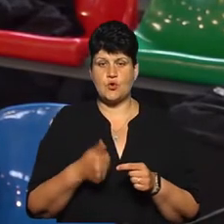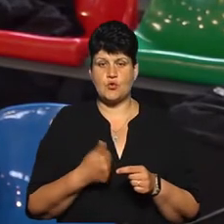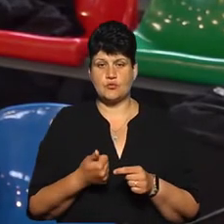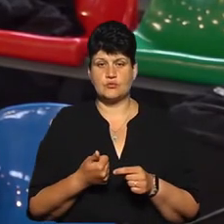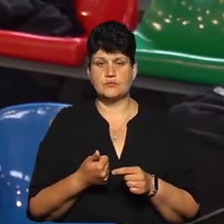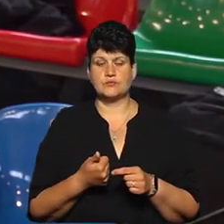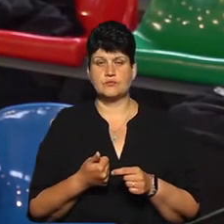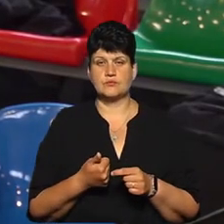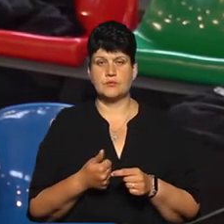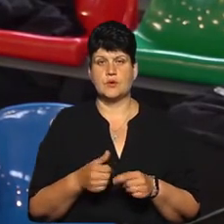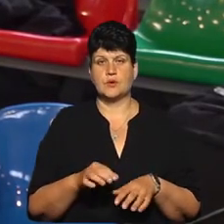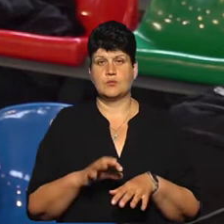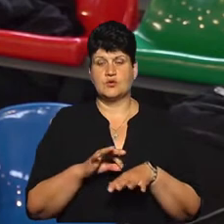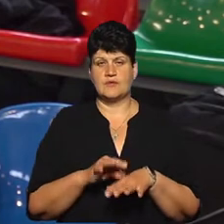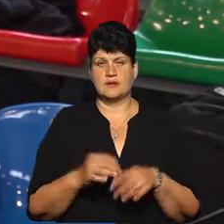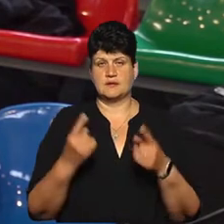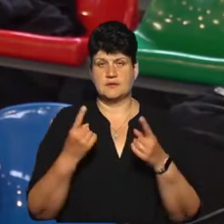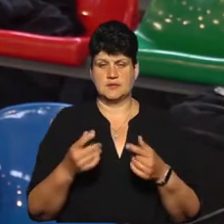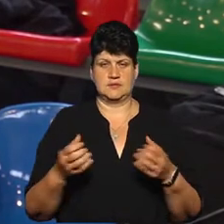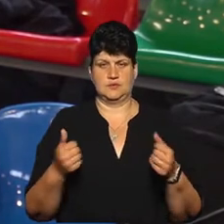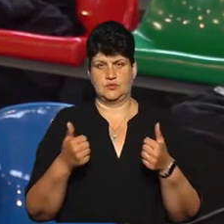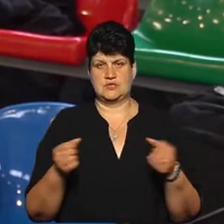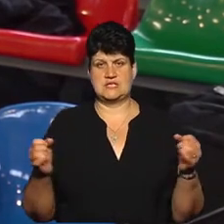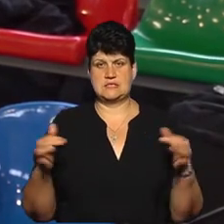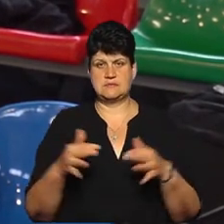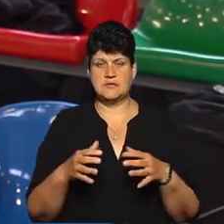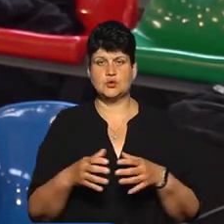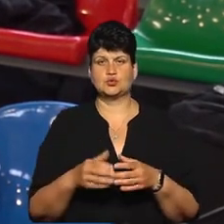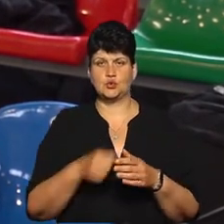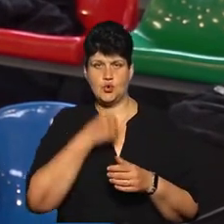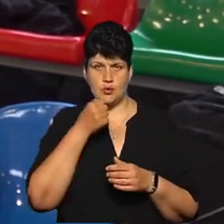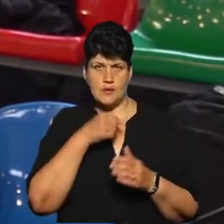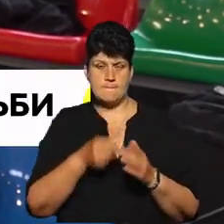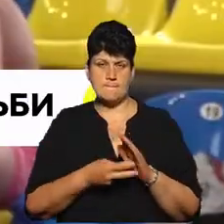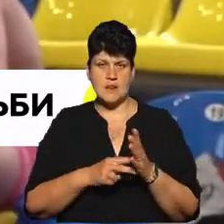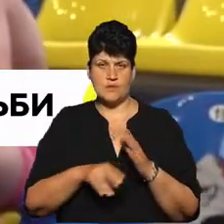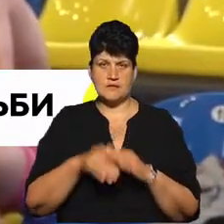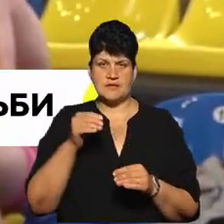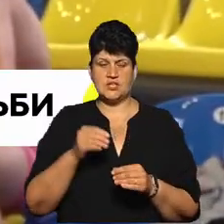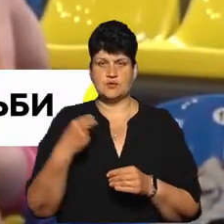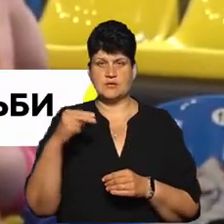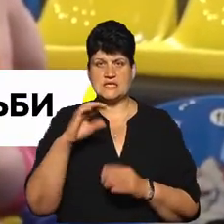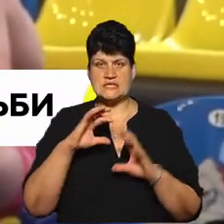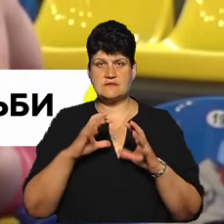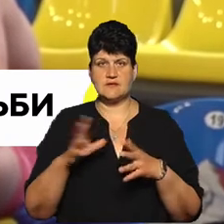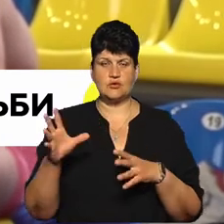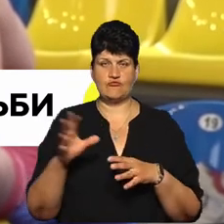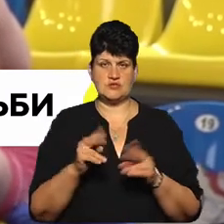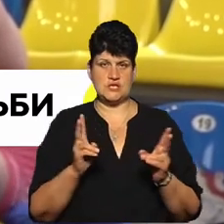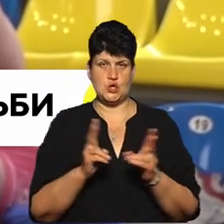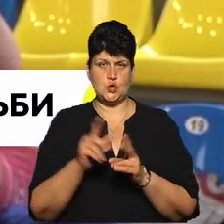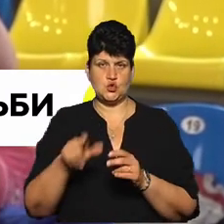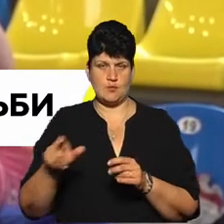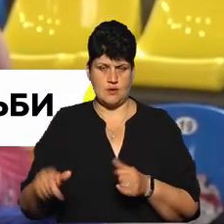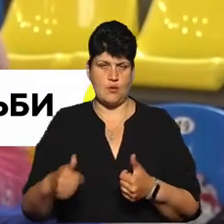Пройшли хороший збір з дорослими на Закарпатті. Планую відібратися на чемпіонат світу. Так, всі суперники хороші, в принципі. Хто